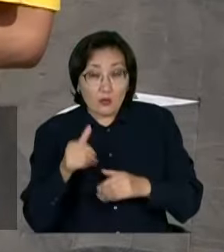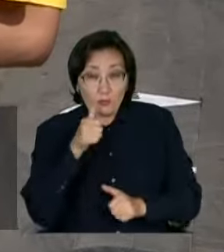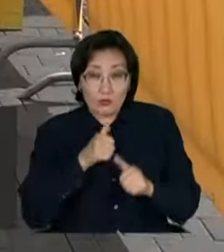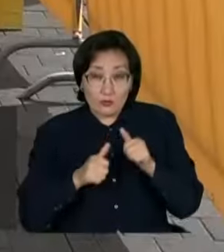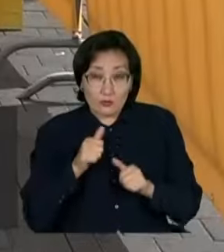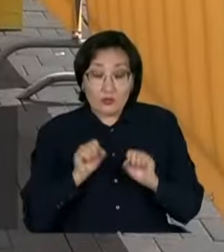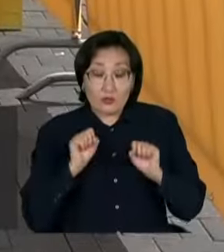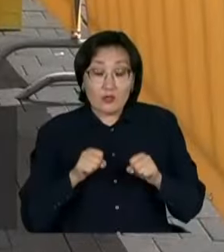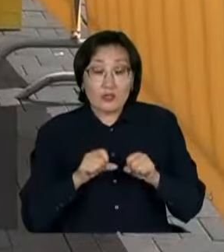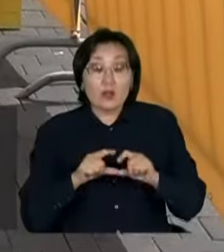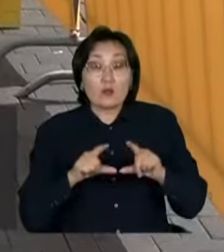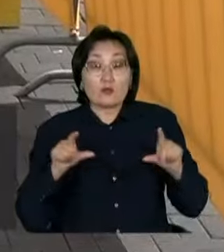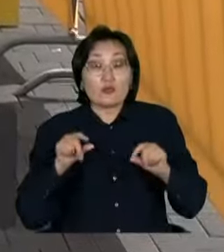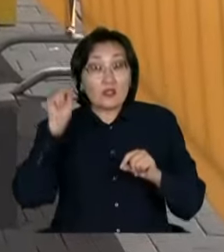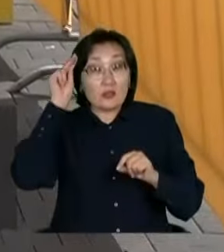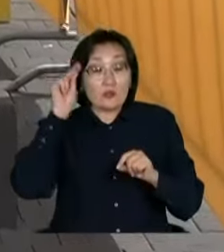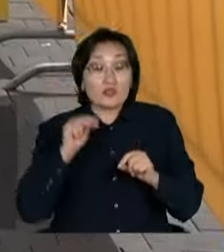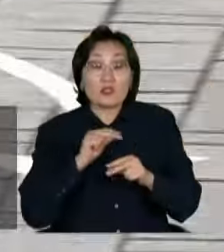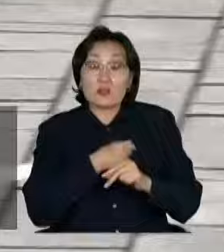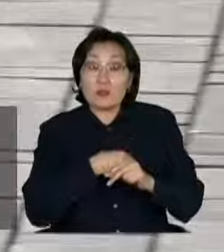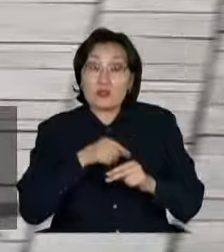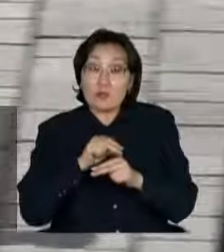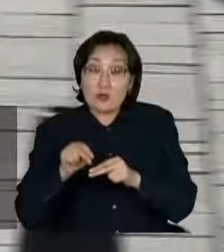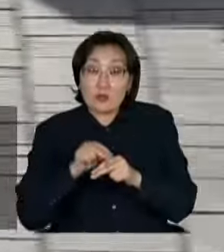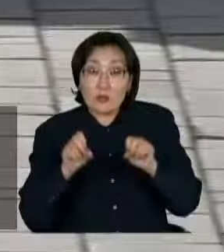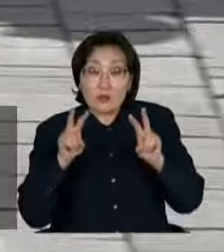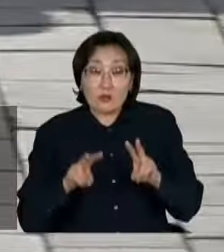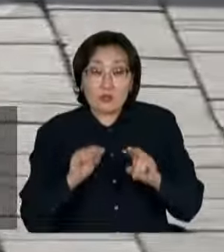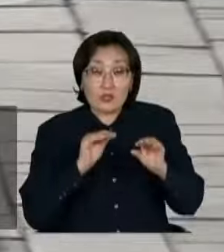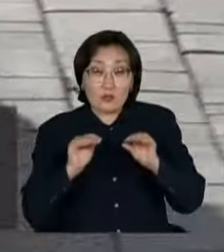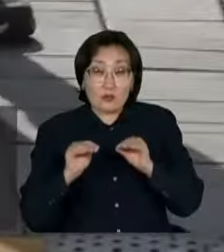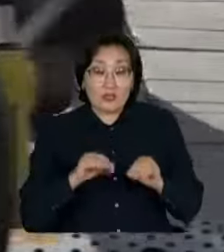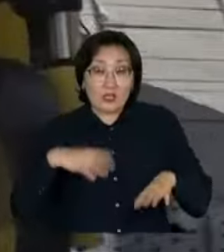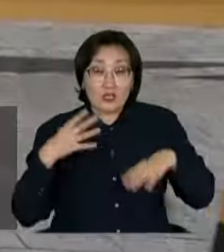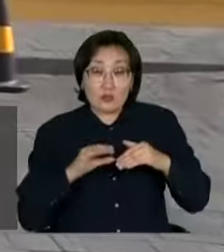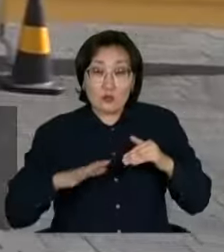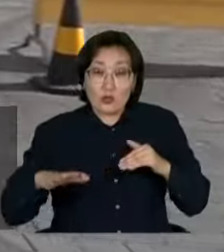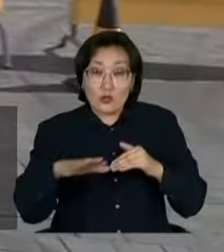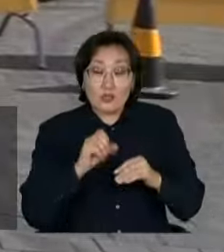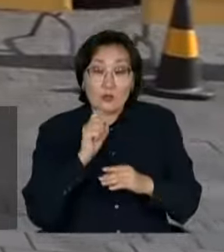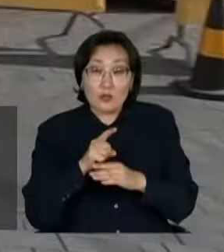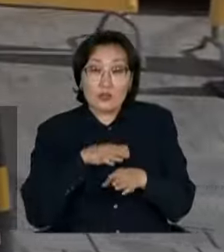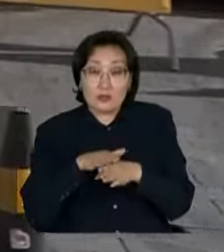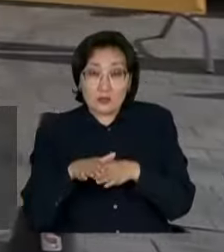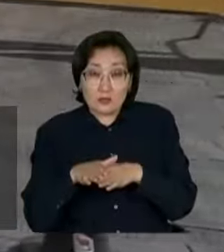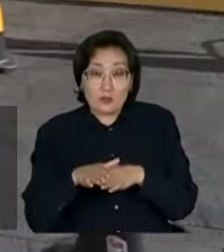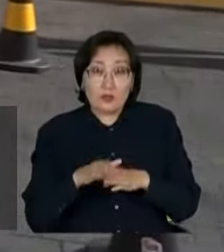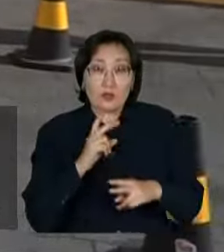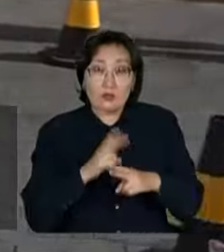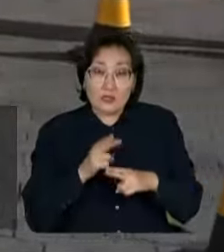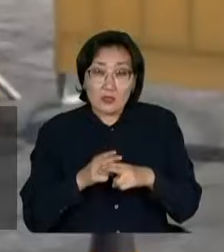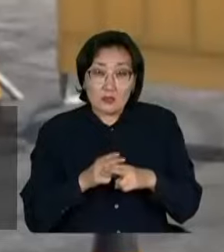өткізе алады. Мектеп қатысушылары нұсқаушылардың жетекшілігімен арнайы жабдықталған жаттығу алаңында тапсырмаларды орындап кедергілерден